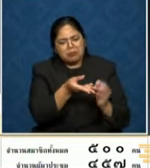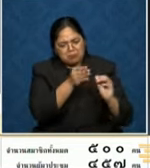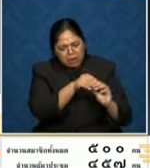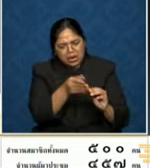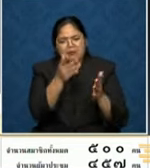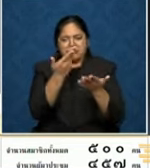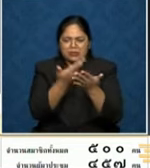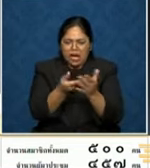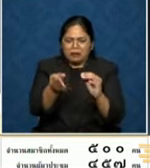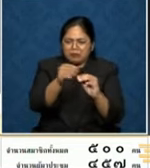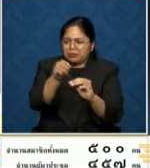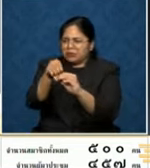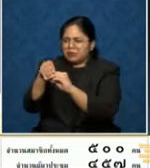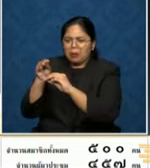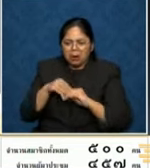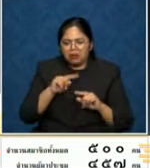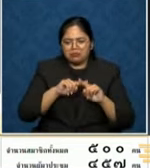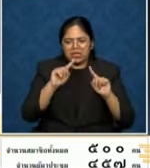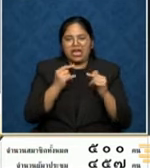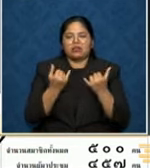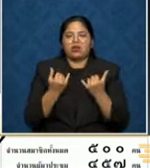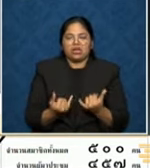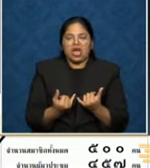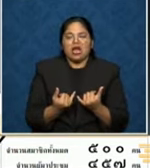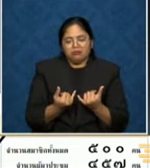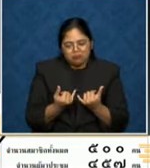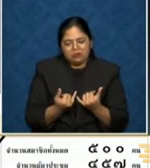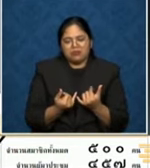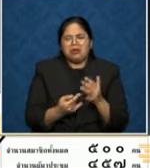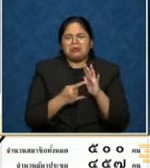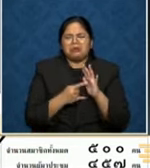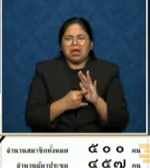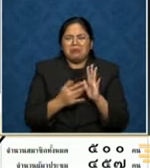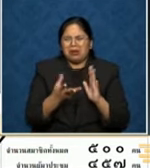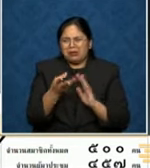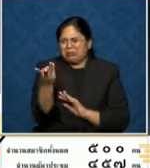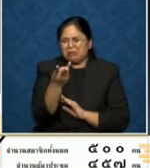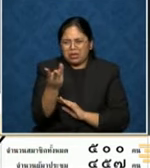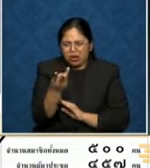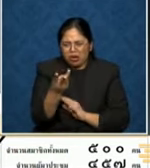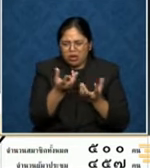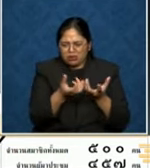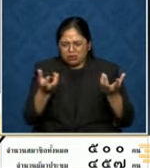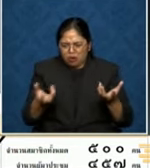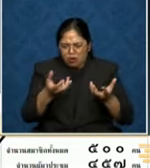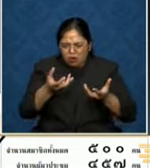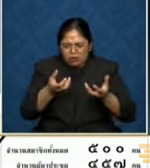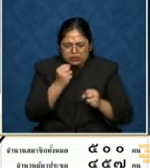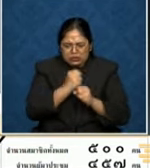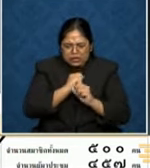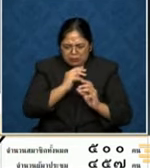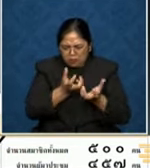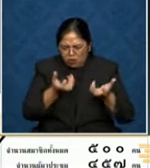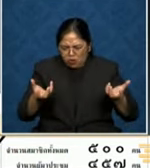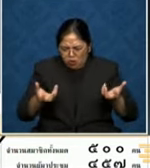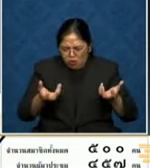แต่ปัญหาของช่วงนี้คือผลผลิตมันน้อยค่ะท่านประธานผลผลิตมันน้อยนะคะในช่วง2เดือนที่ผ่านมานะคะจนท